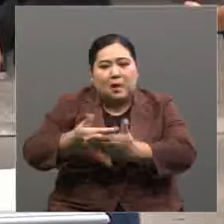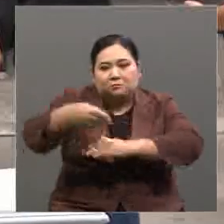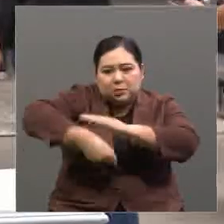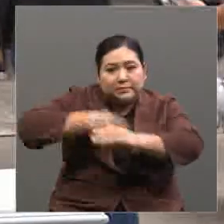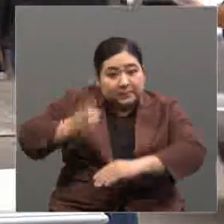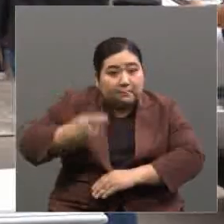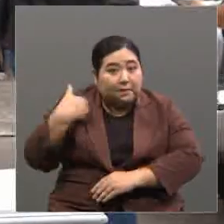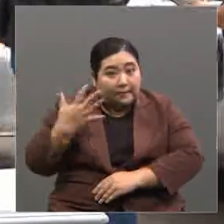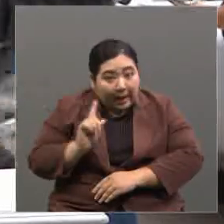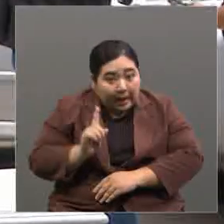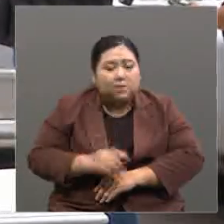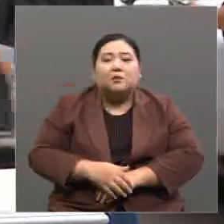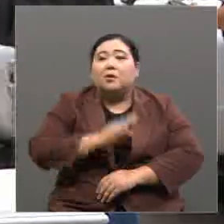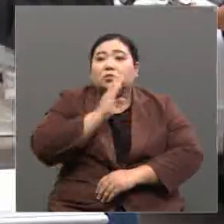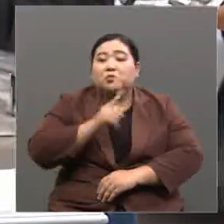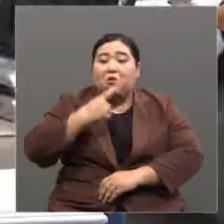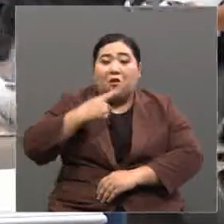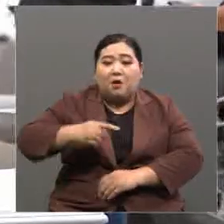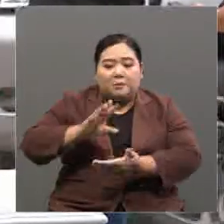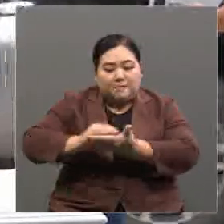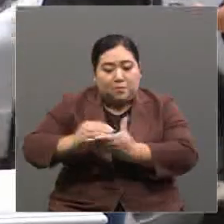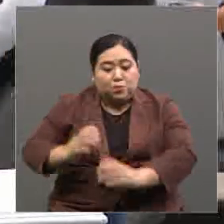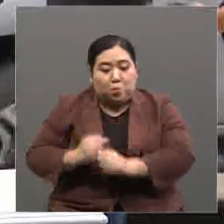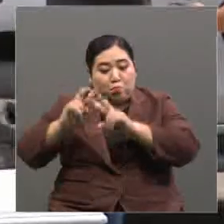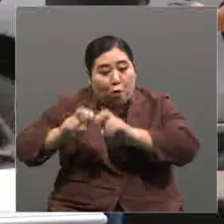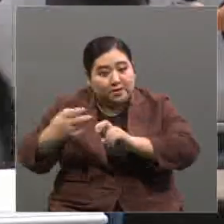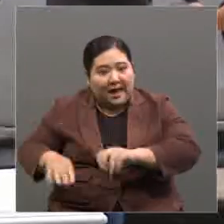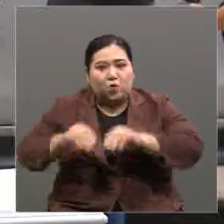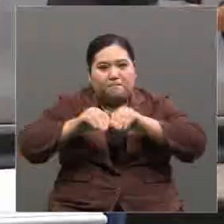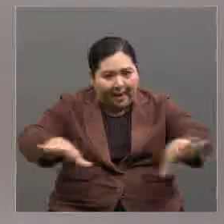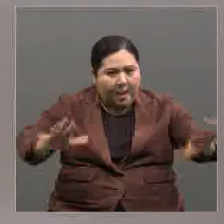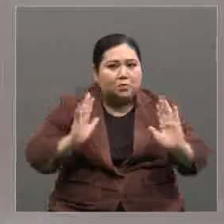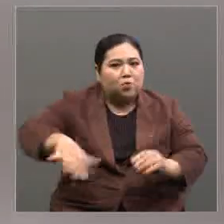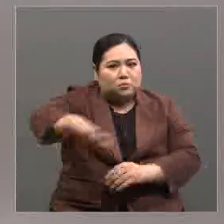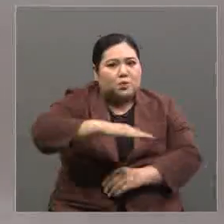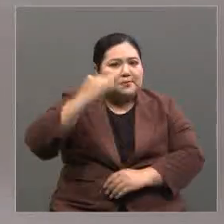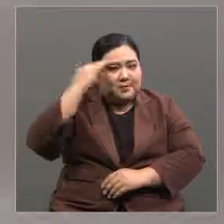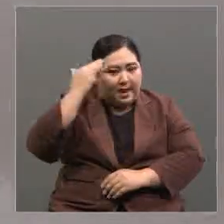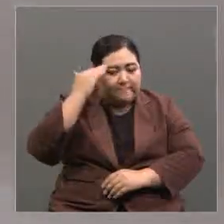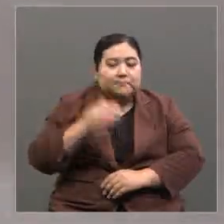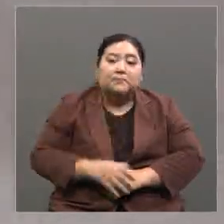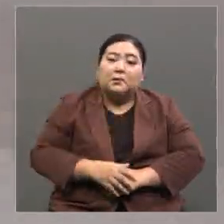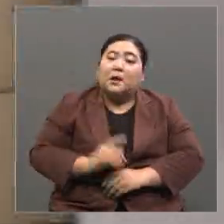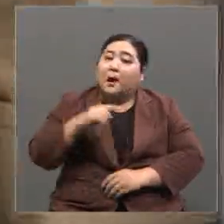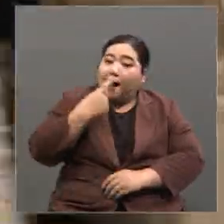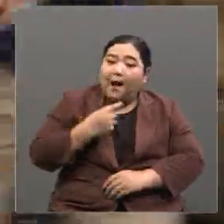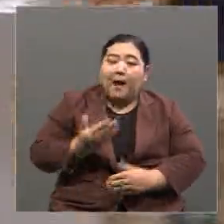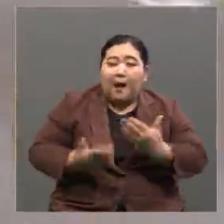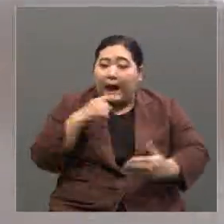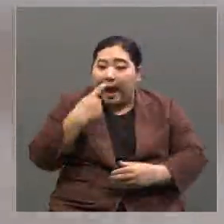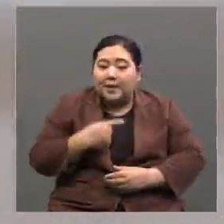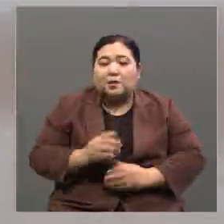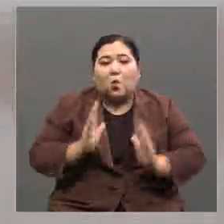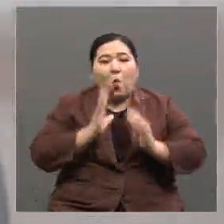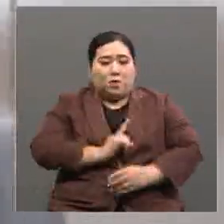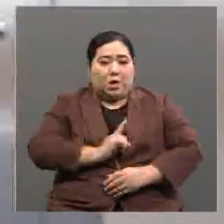ตามที่ถูกระบุหรือไม่พร้อมแจ้งผลดำเนินการแจ้งต่อสาธารณะให้ทราบส่วนบุคคลหรือกลุ่มบุคคลที่ไม่มีต้นสังกัด